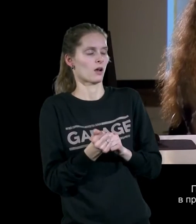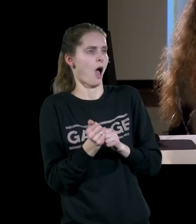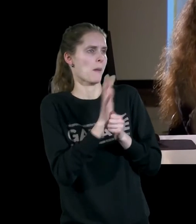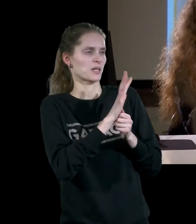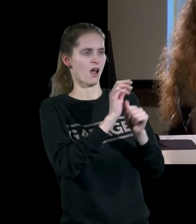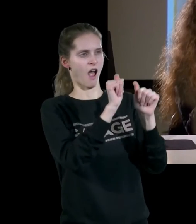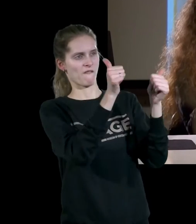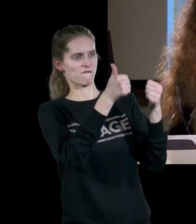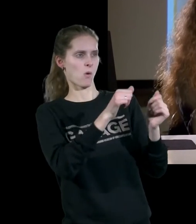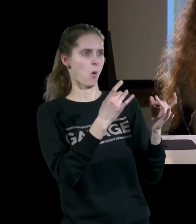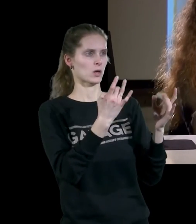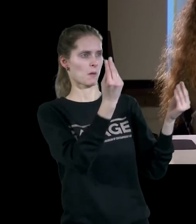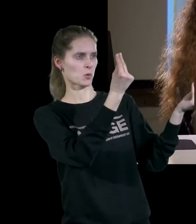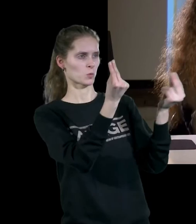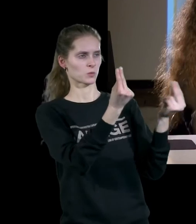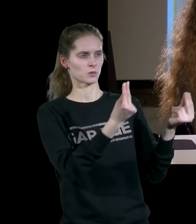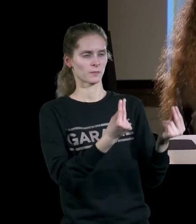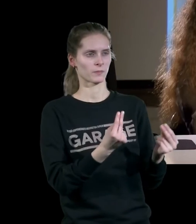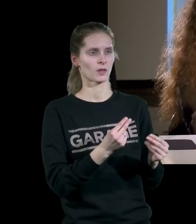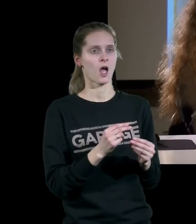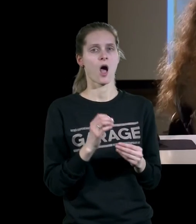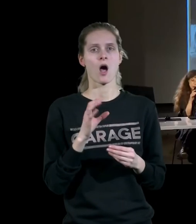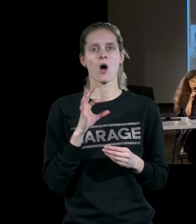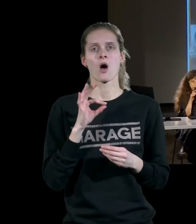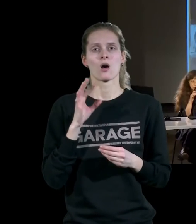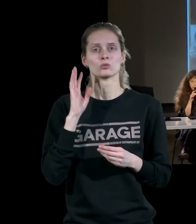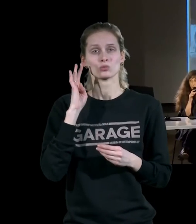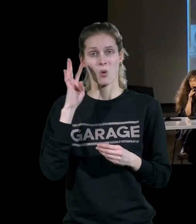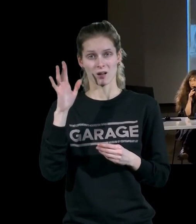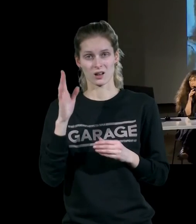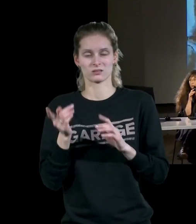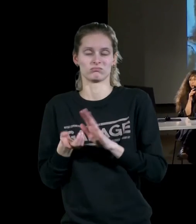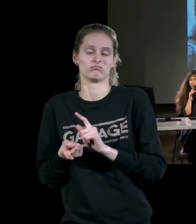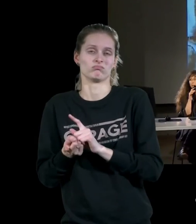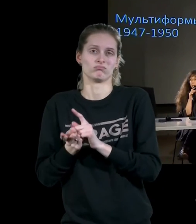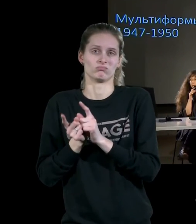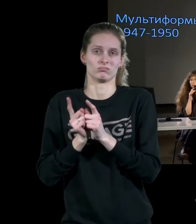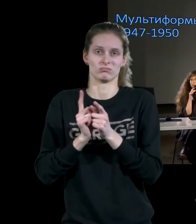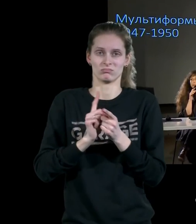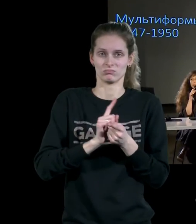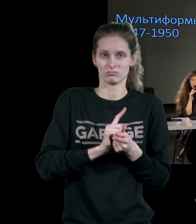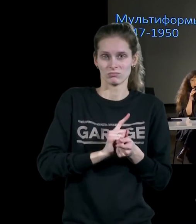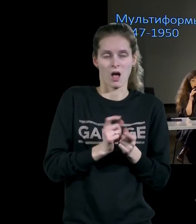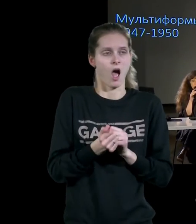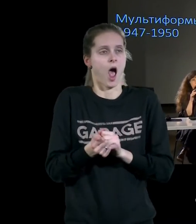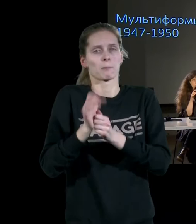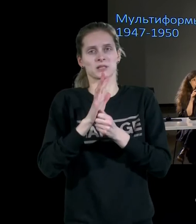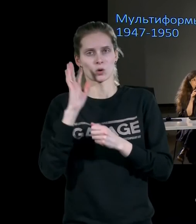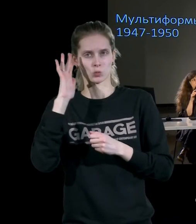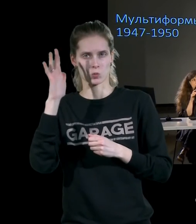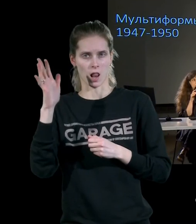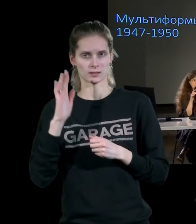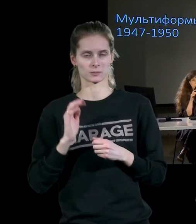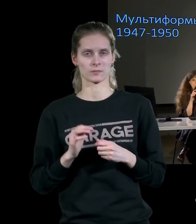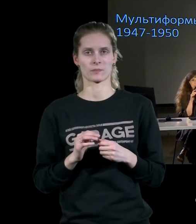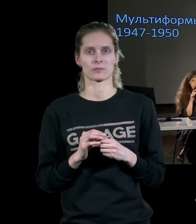формами. И от сюрреализма Ротко переходит сначала к варианту абстрактного сюрреализма, и потом к некой переходной для